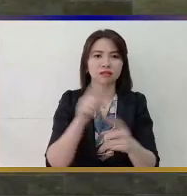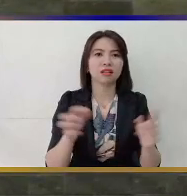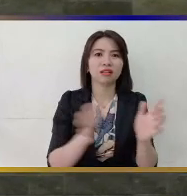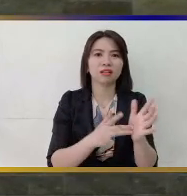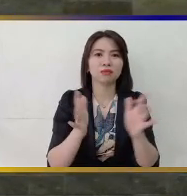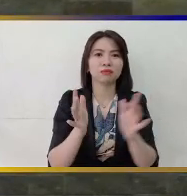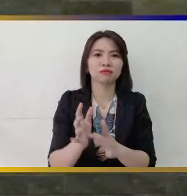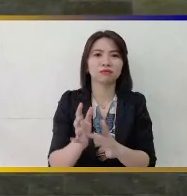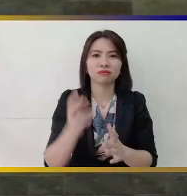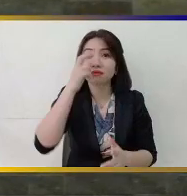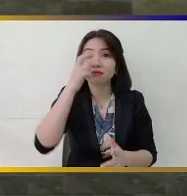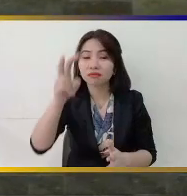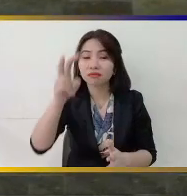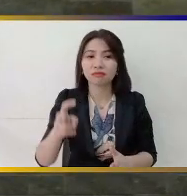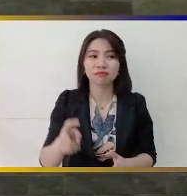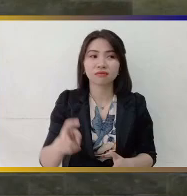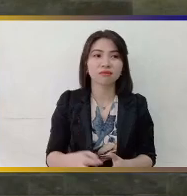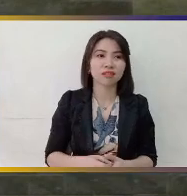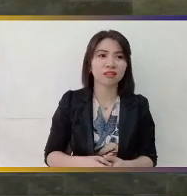he called her to him.